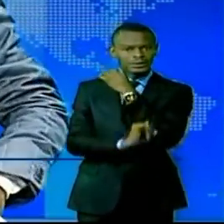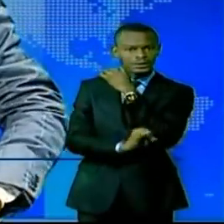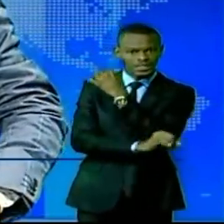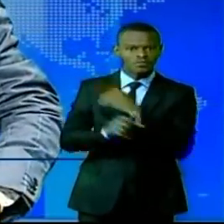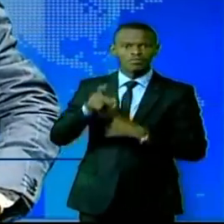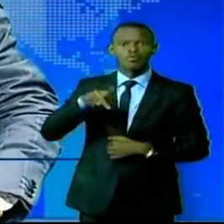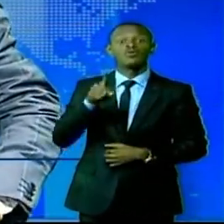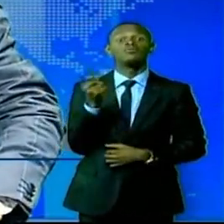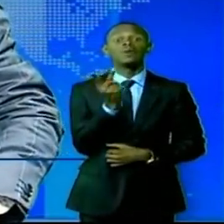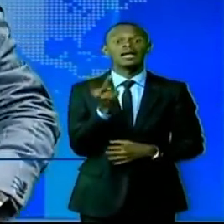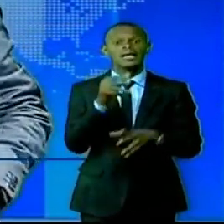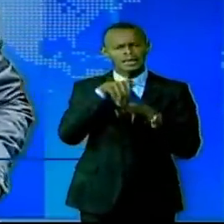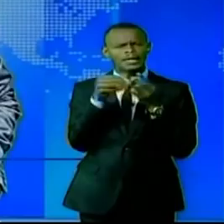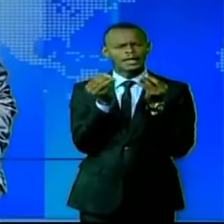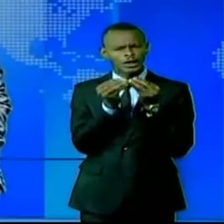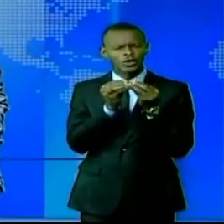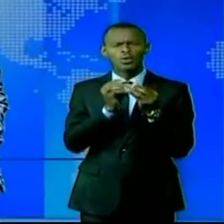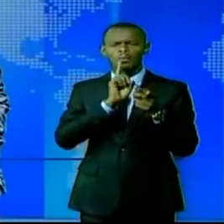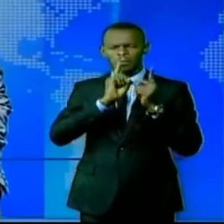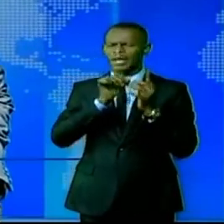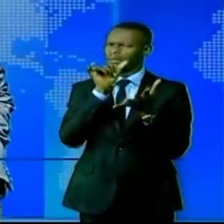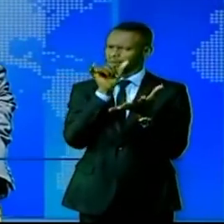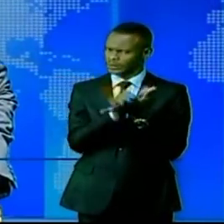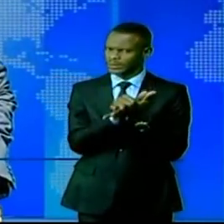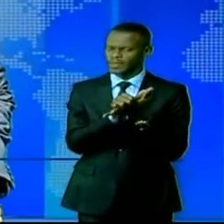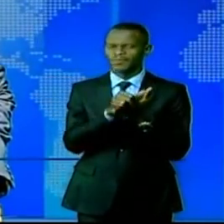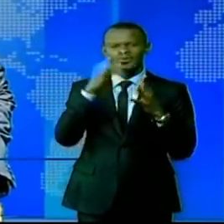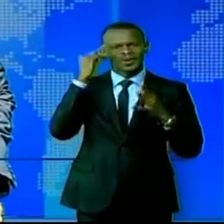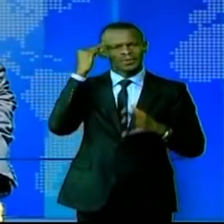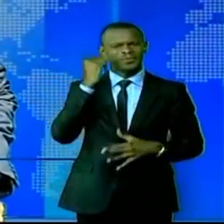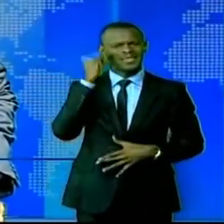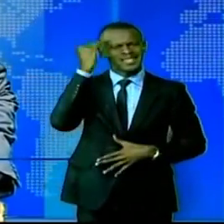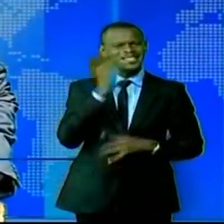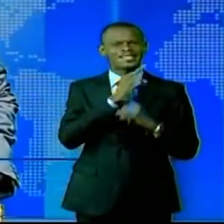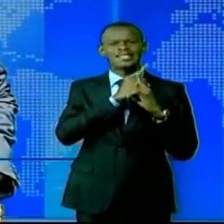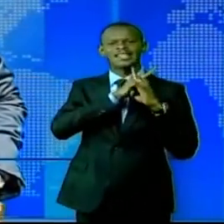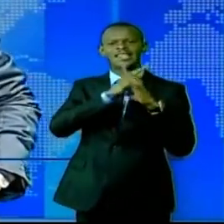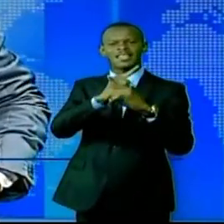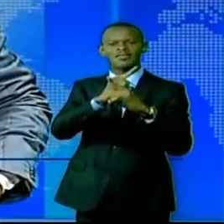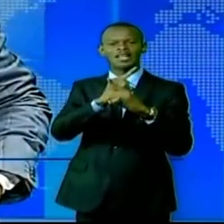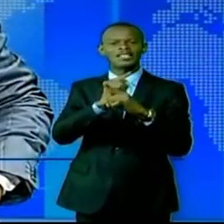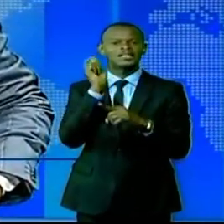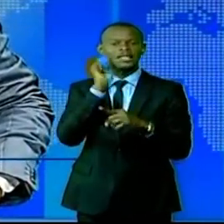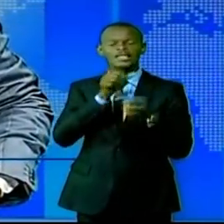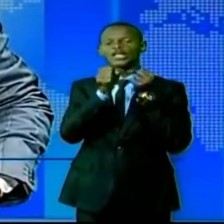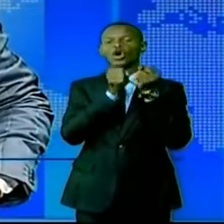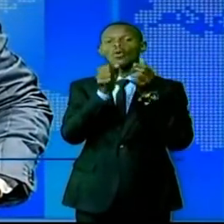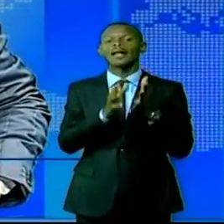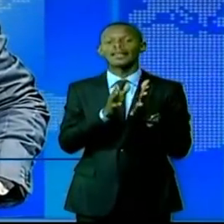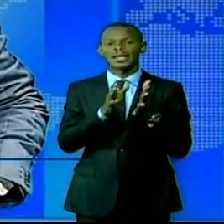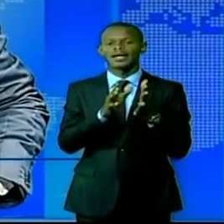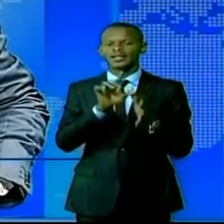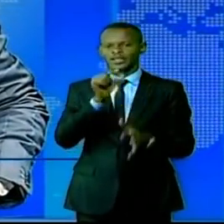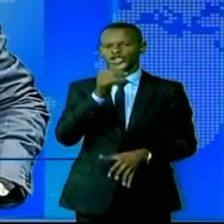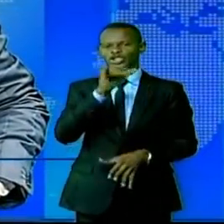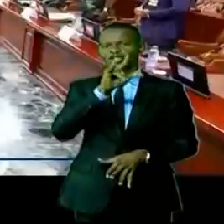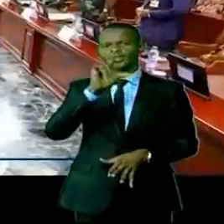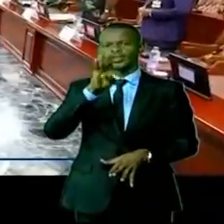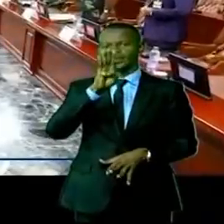abordé à l'ordre du jour. On fait le point avec le ministre de la Défense nationale et ancien combattant Gilbert Kabanda-Kourenga.